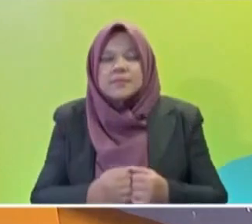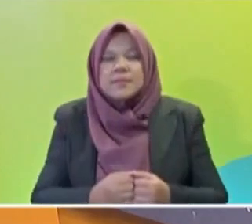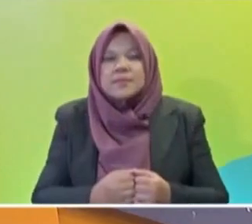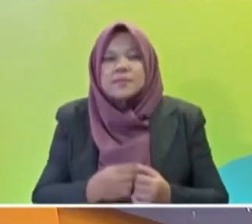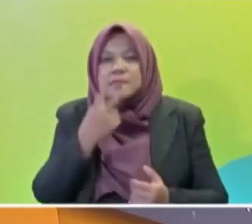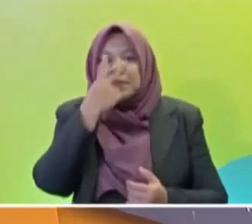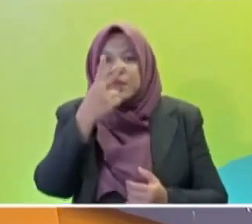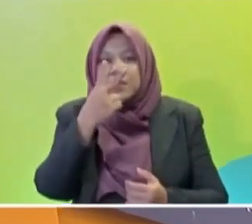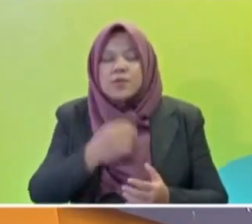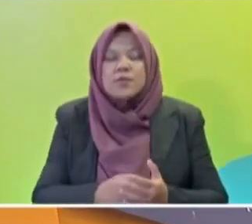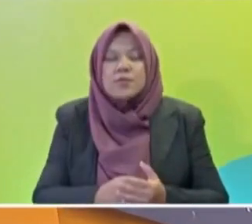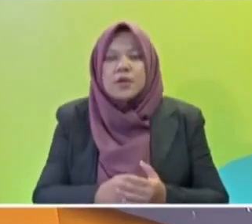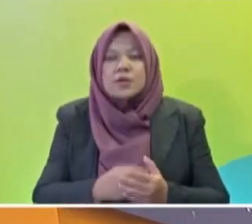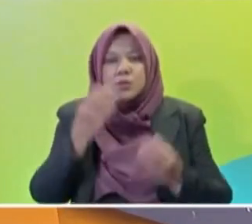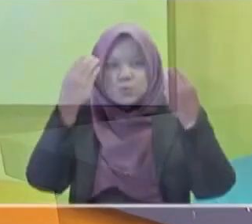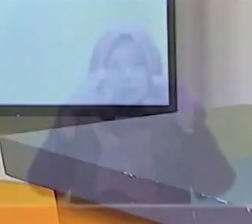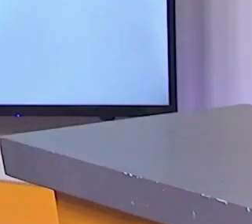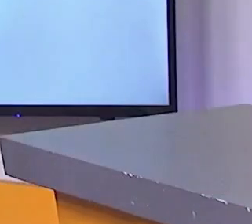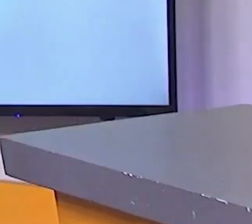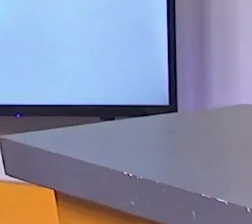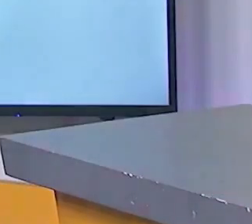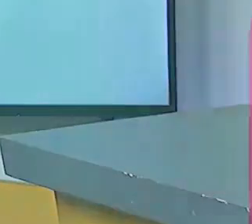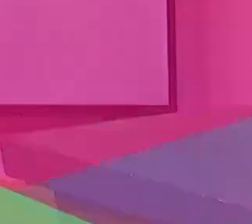guru untuk episode kali ini